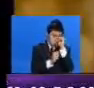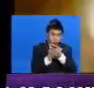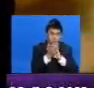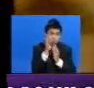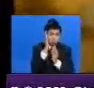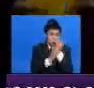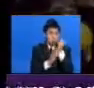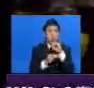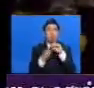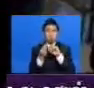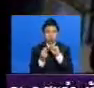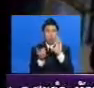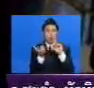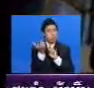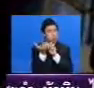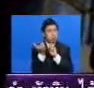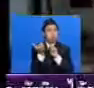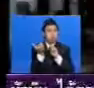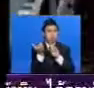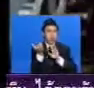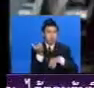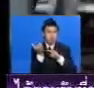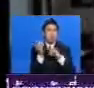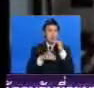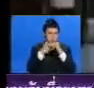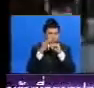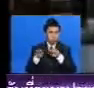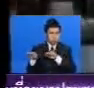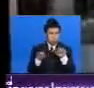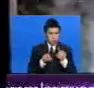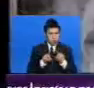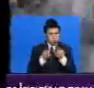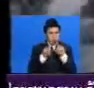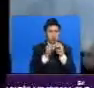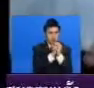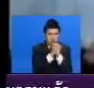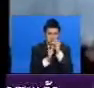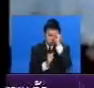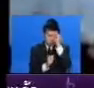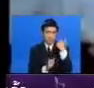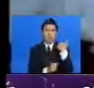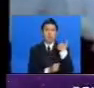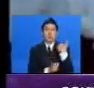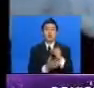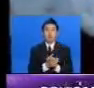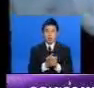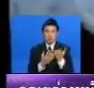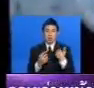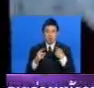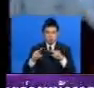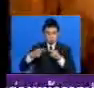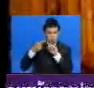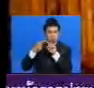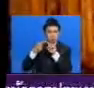ของอาเซียนก็มีโอกาสขยายตัวไปพร้อมๆกับจีนและอินเดียด้วยเช่นกันโดยประเด็นดังกล่าวจะได้รับการหยิบยกขึ้นมาห